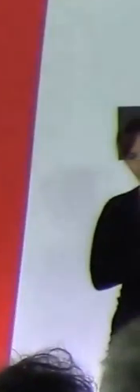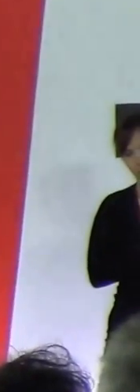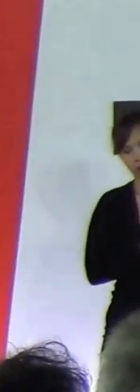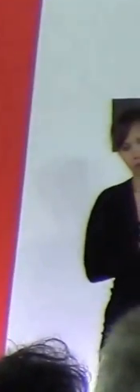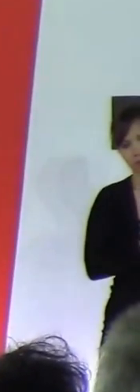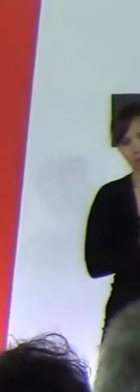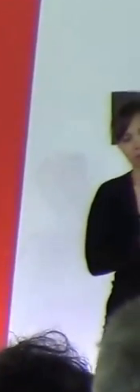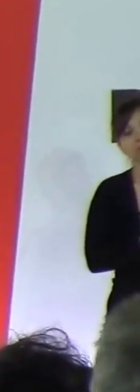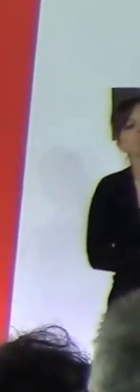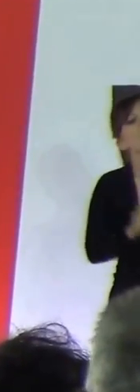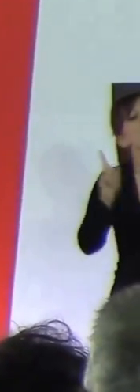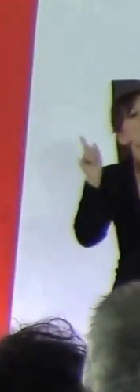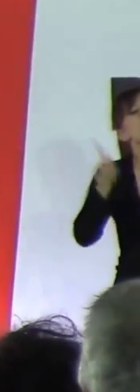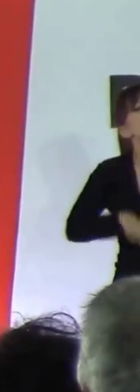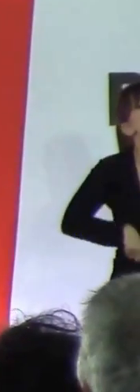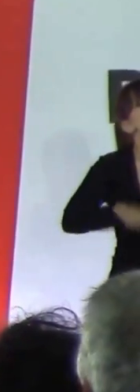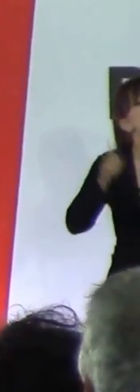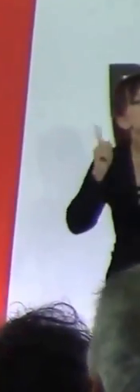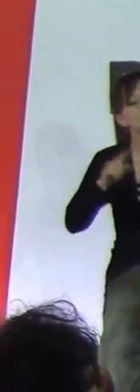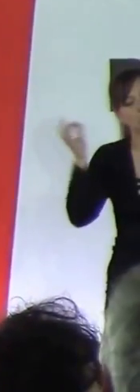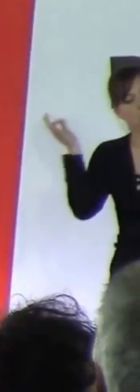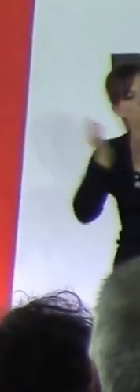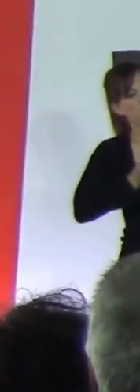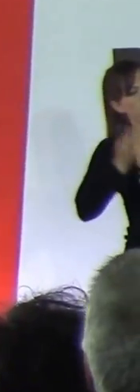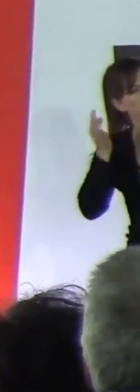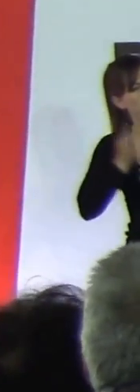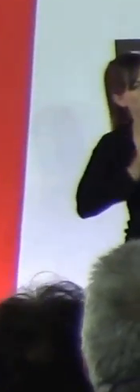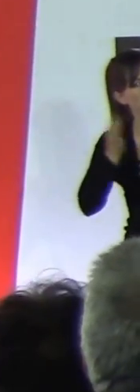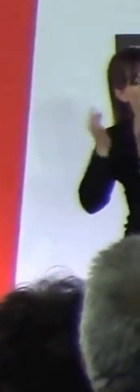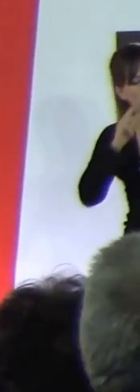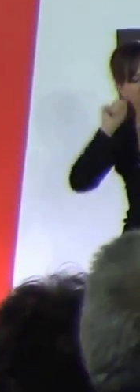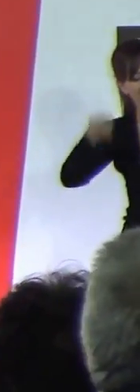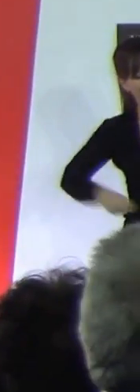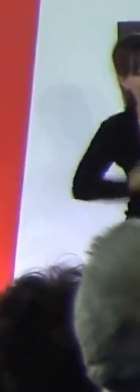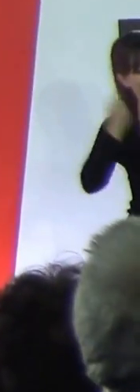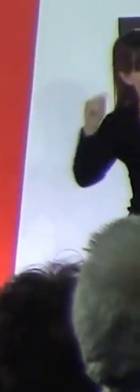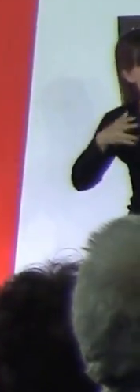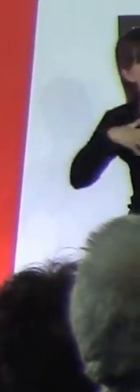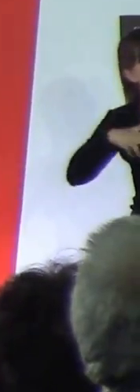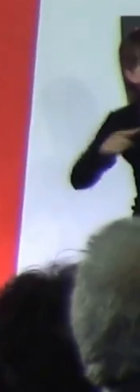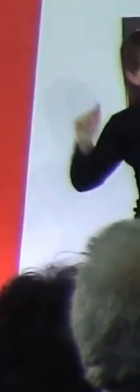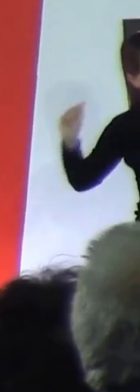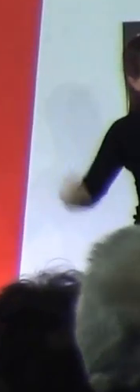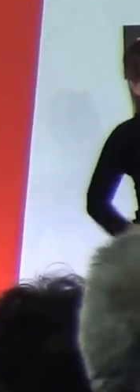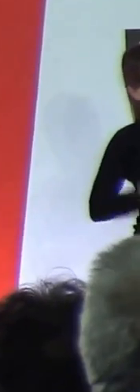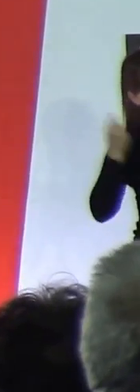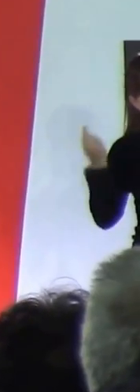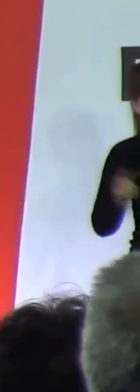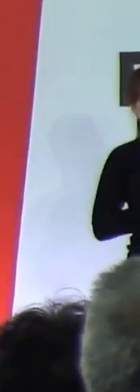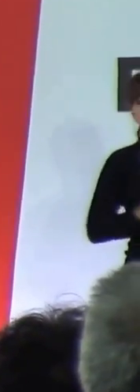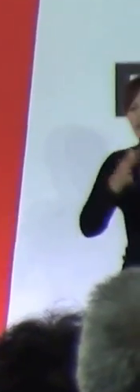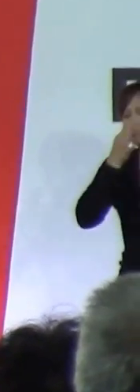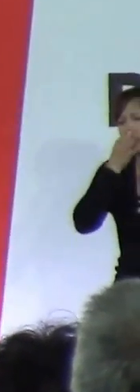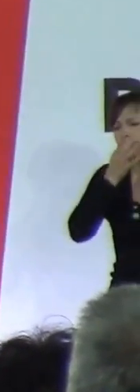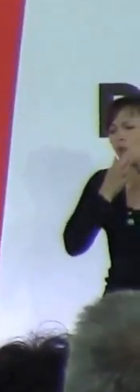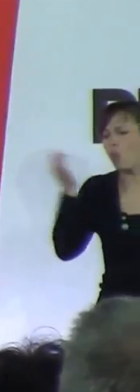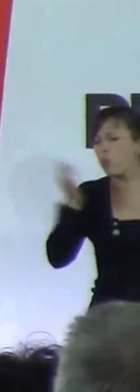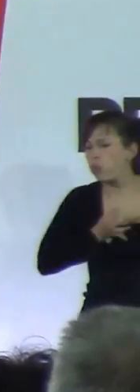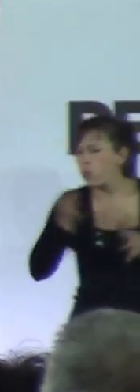ότι ό,τι και να κάνω, τα επόμενα 24 ώρα, ό,τι λάσπη, ό,τι